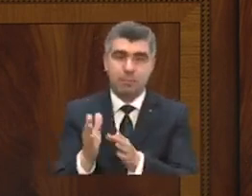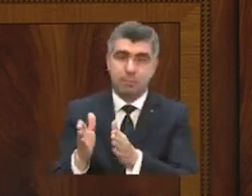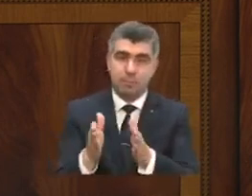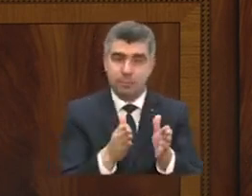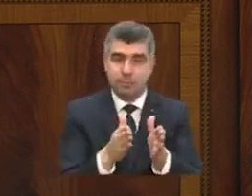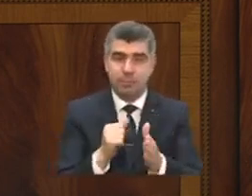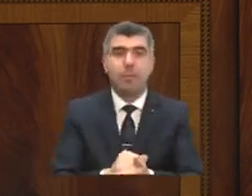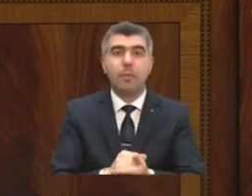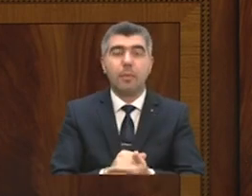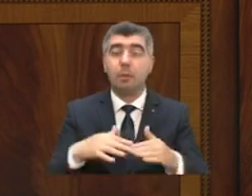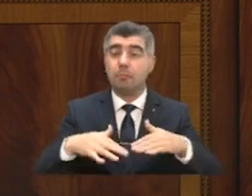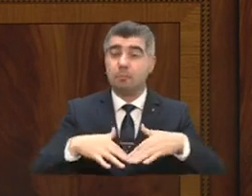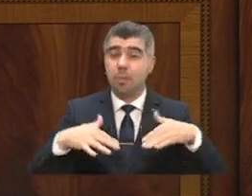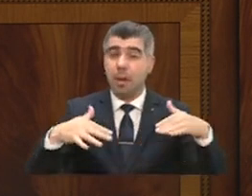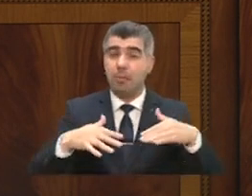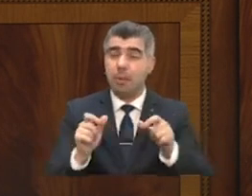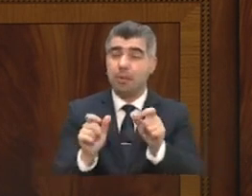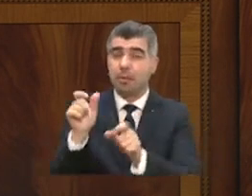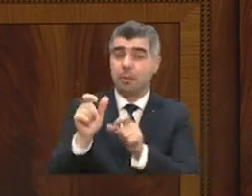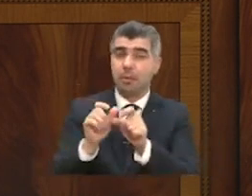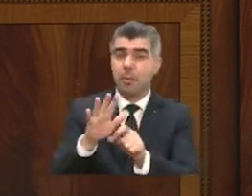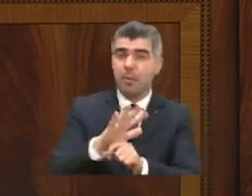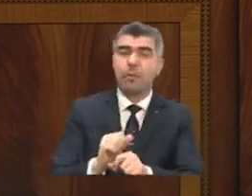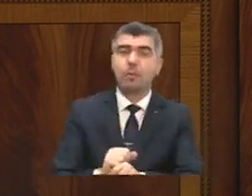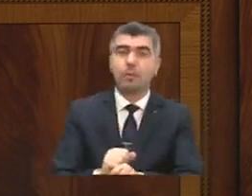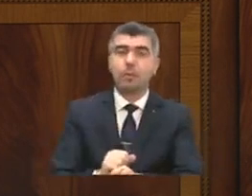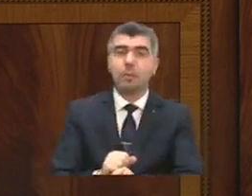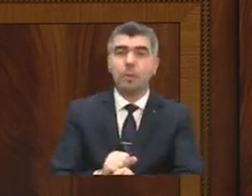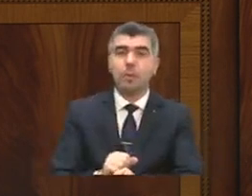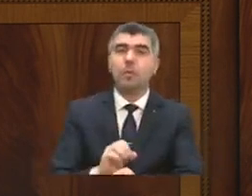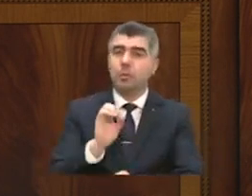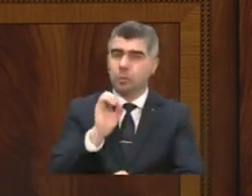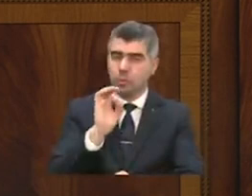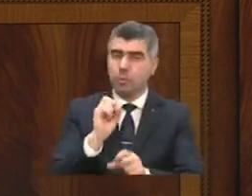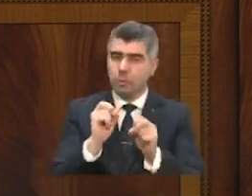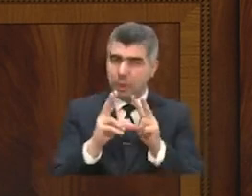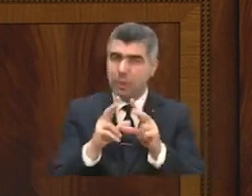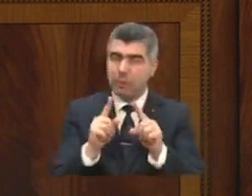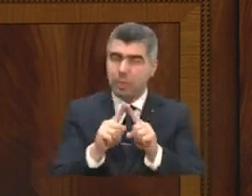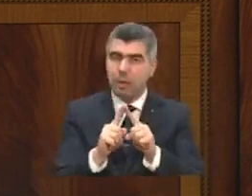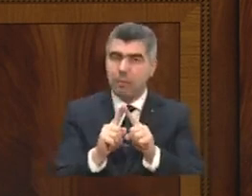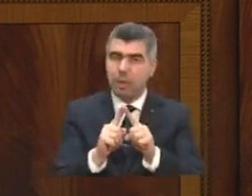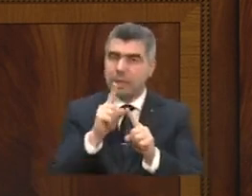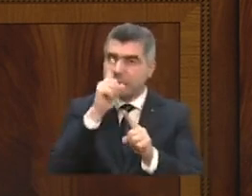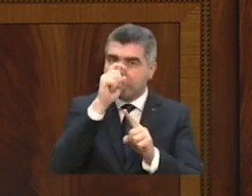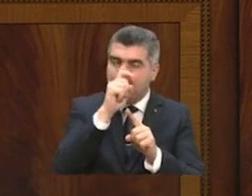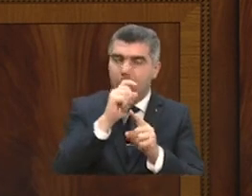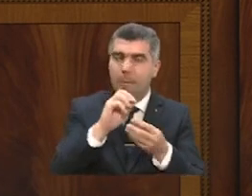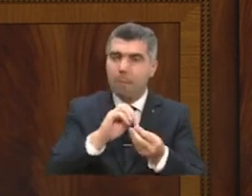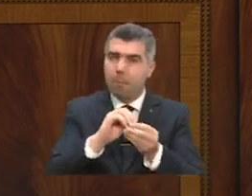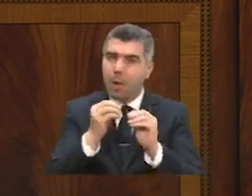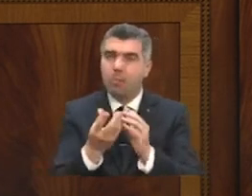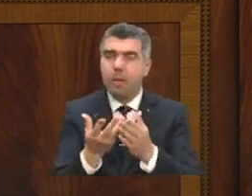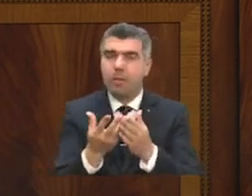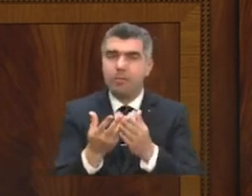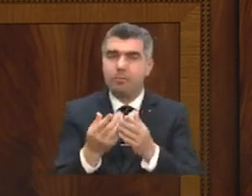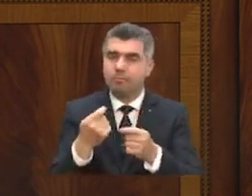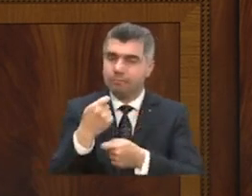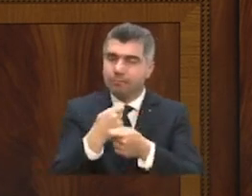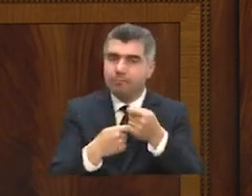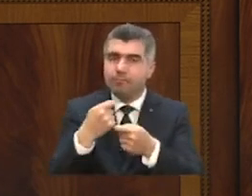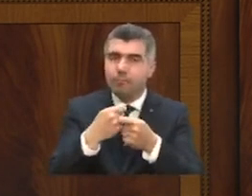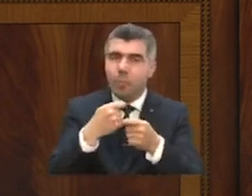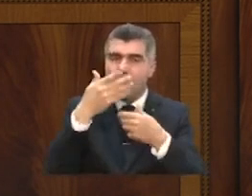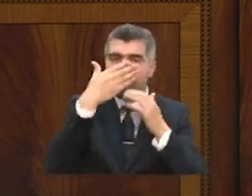والسادة، صحيح أننا في قلب مرحلة عصيبة يمر منها الاقتصاد المغربي